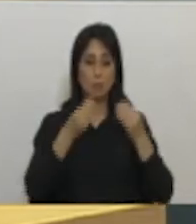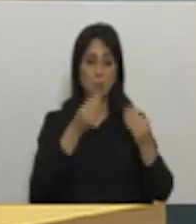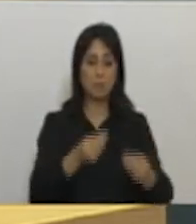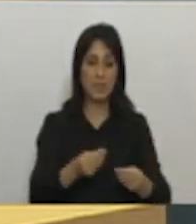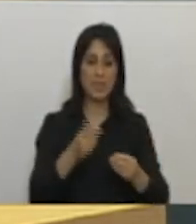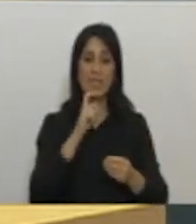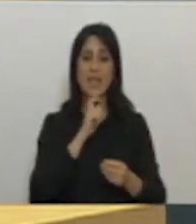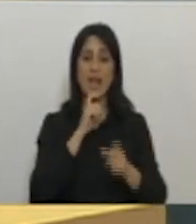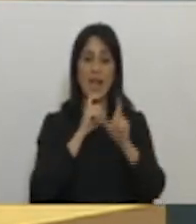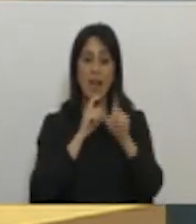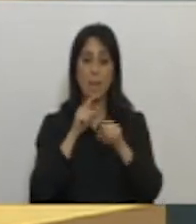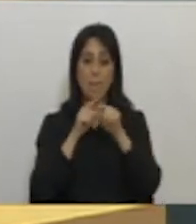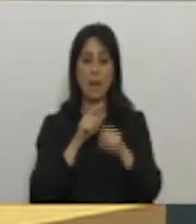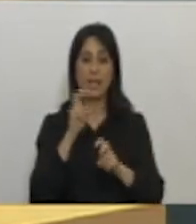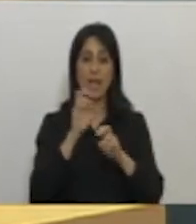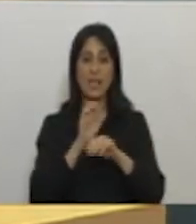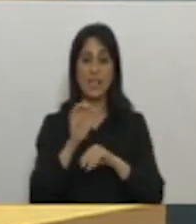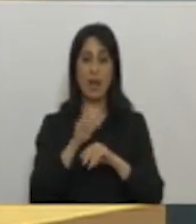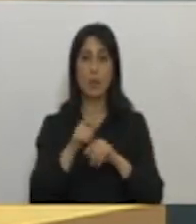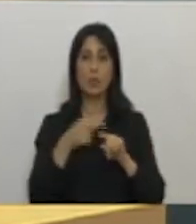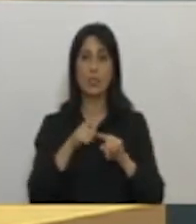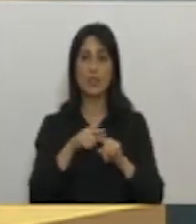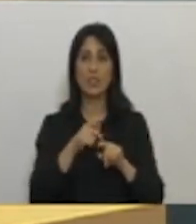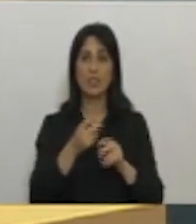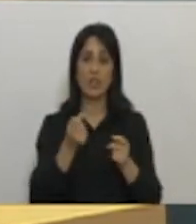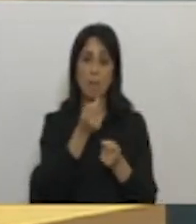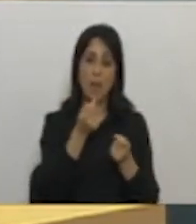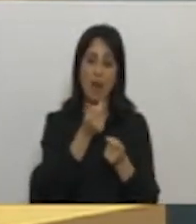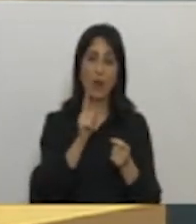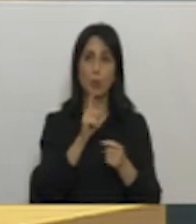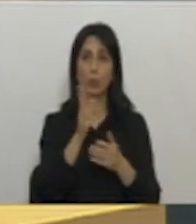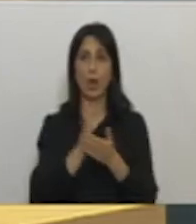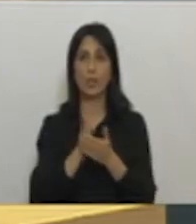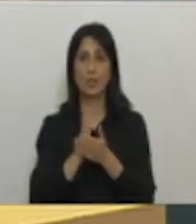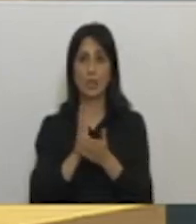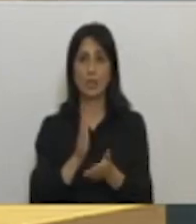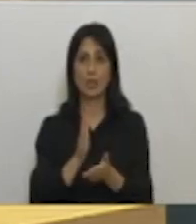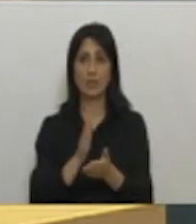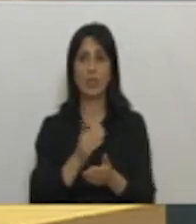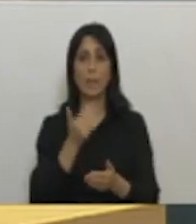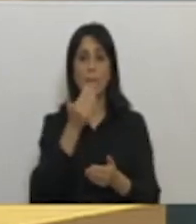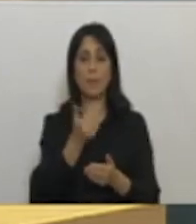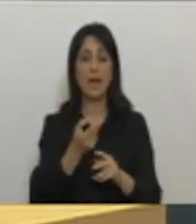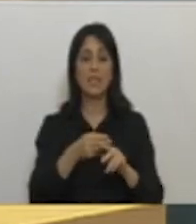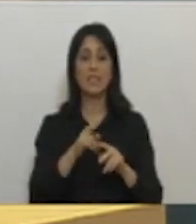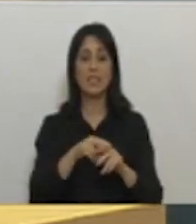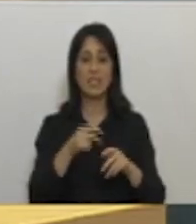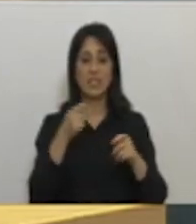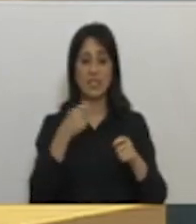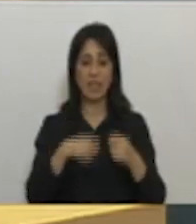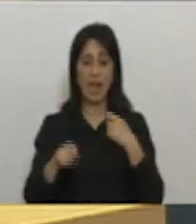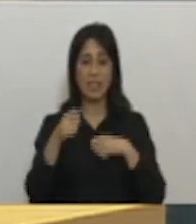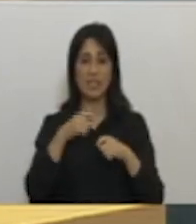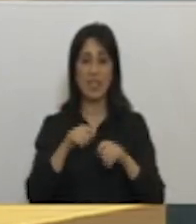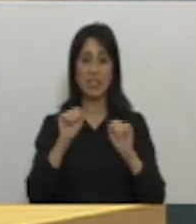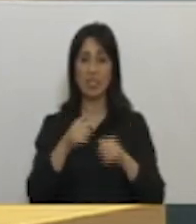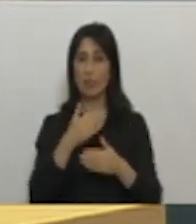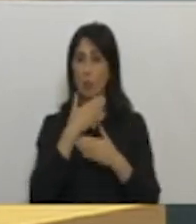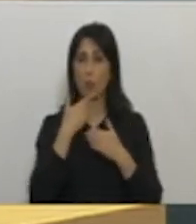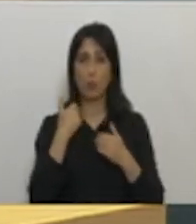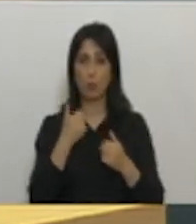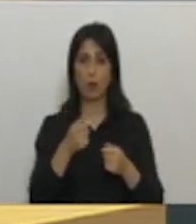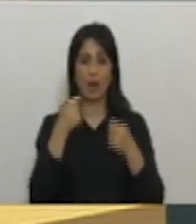გლეხს რომ მან აწარმოოს ეს მაყვალია თუ რაც არის მაგას იმისი გასაღები საშუალება არ აქვს